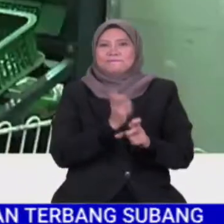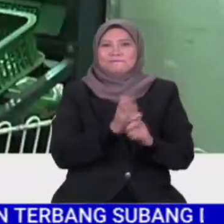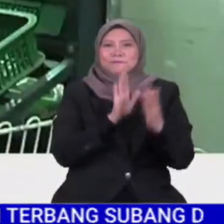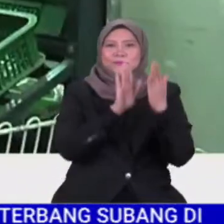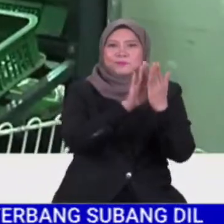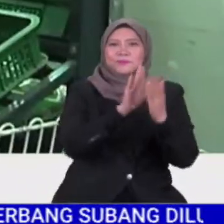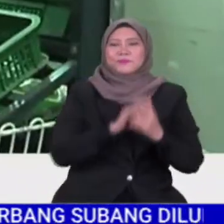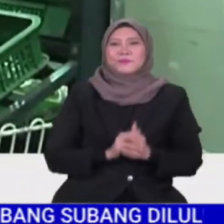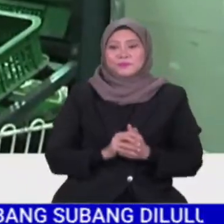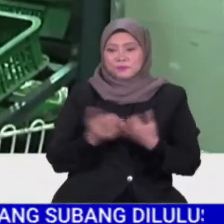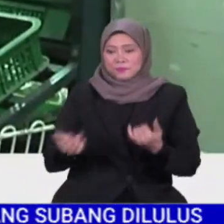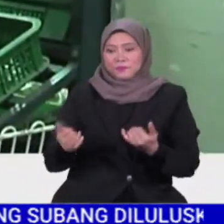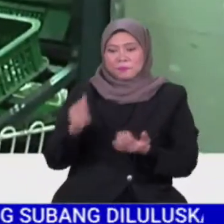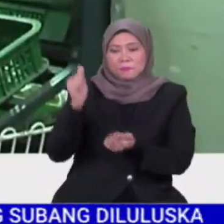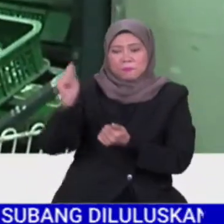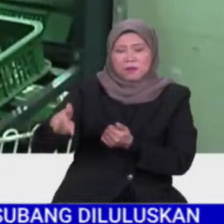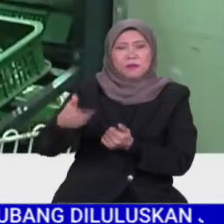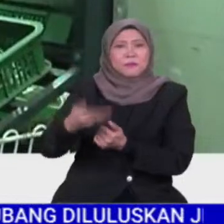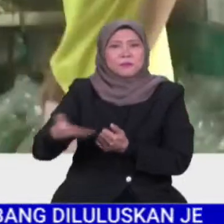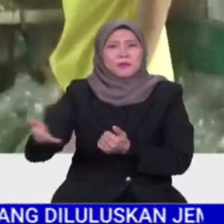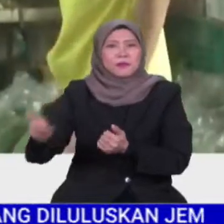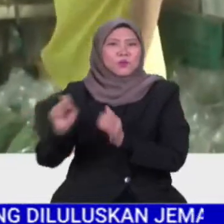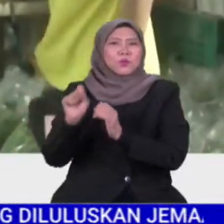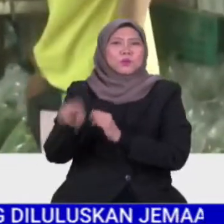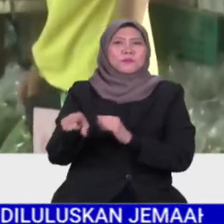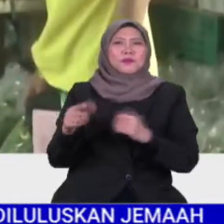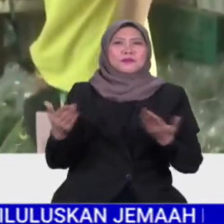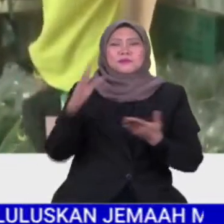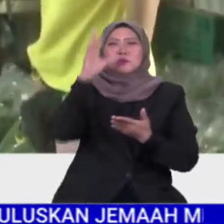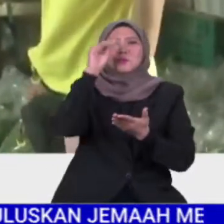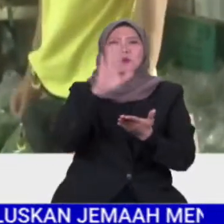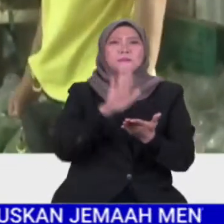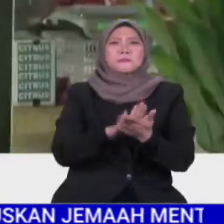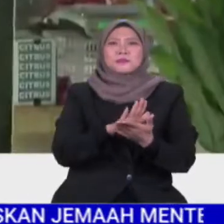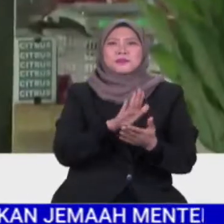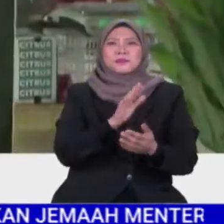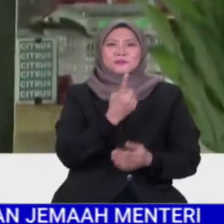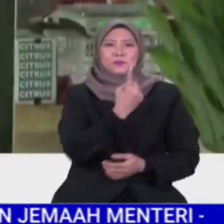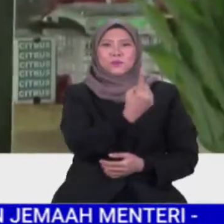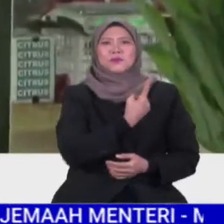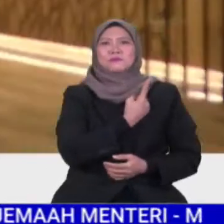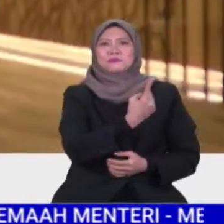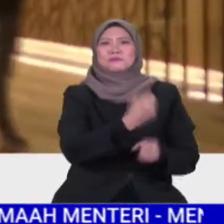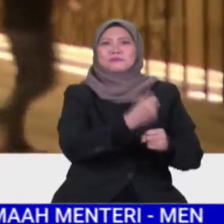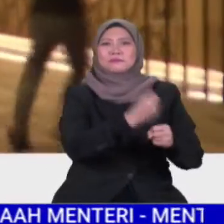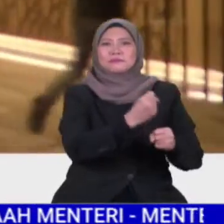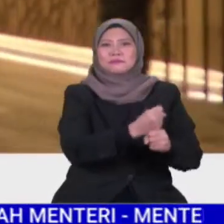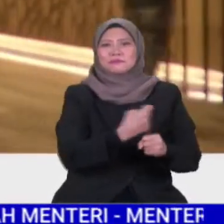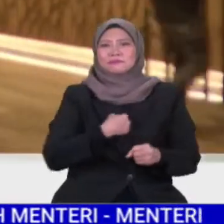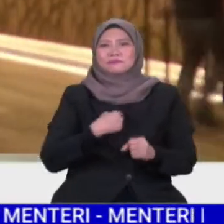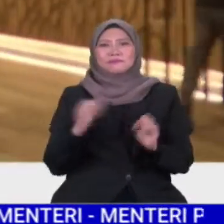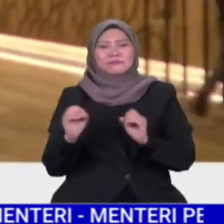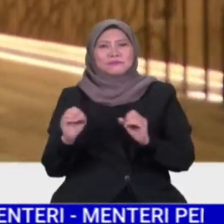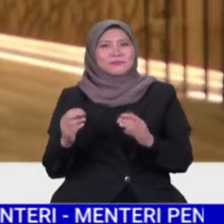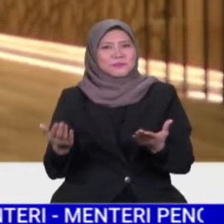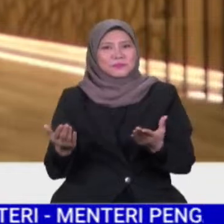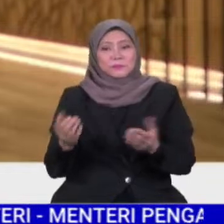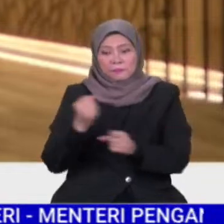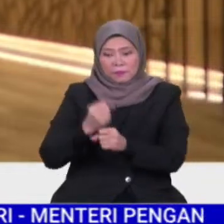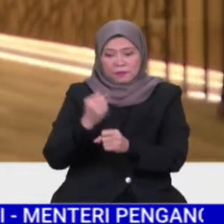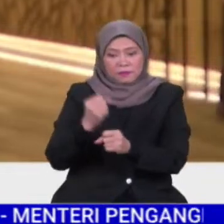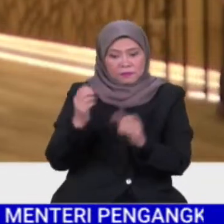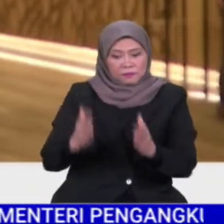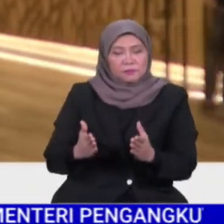Sekarang kos sara hidup kan bertambah. Jadi suami pun hanya satu orang je kerja. Jadi lagi satu kalau ada macam